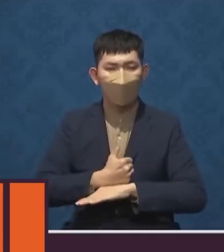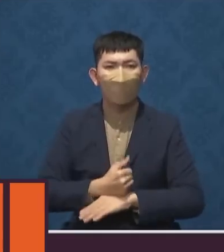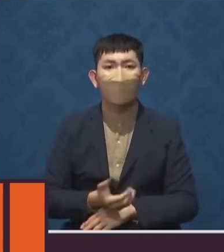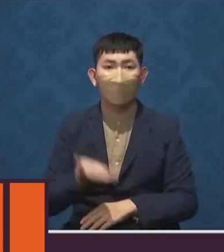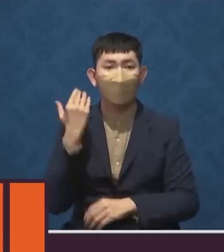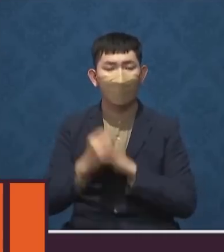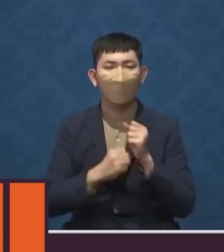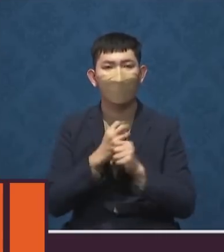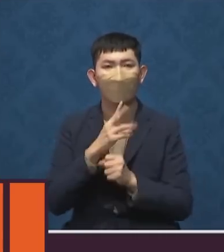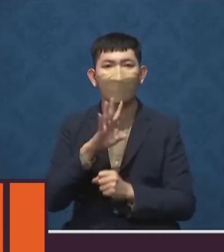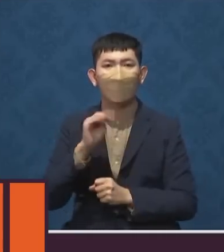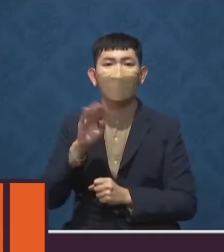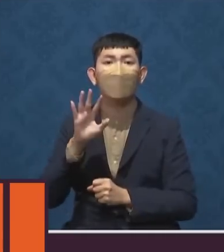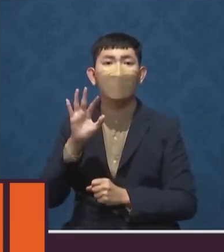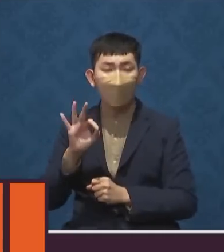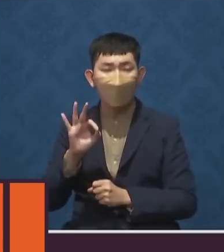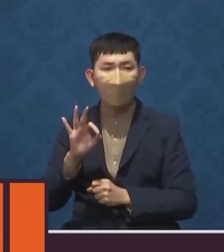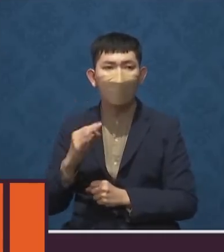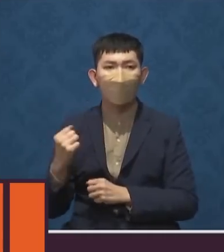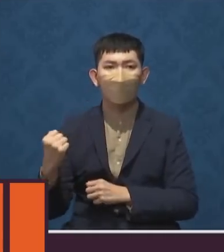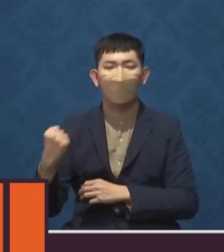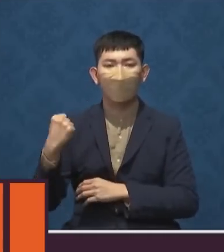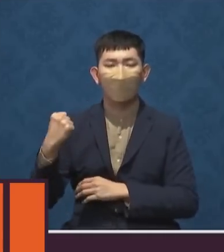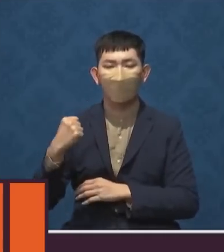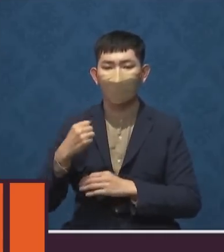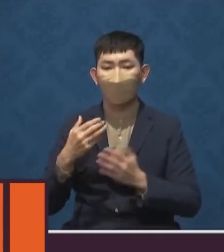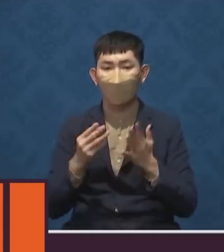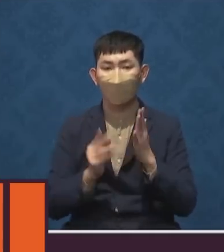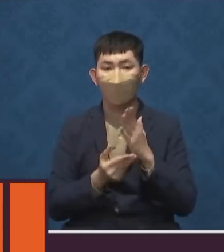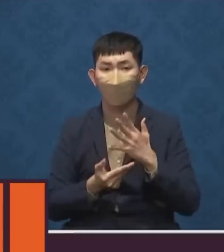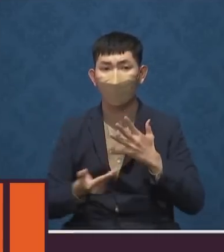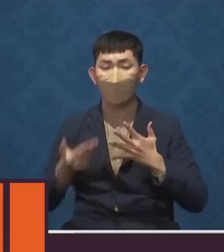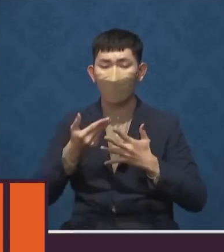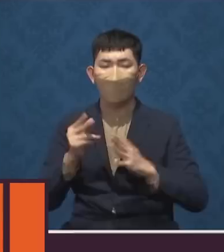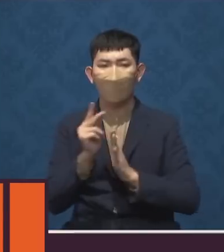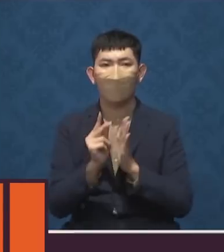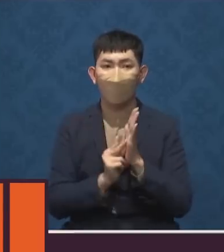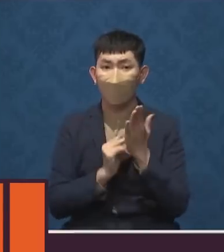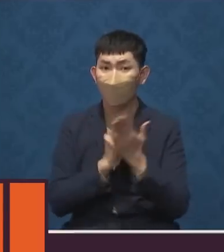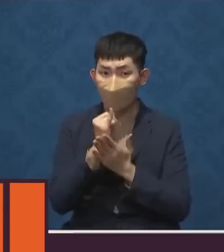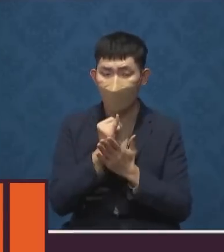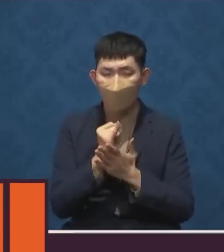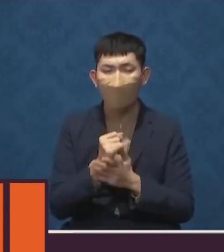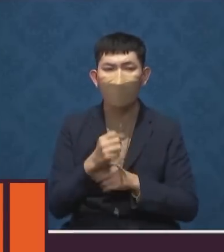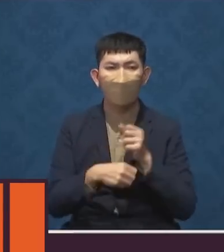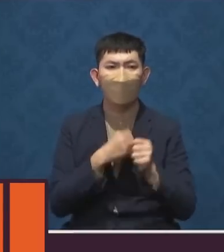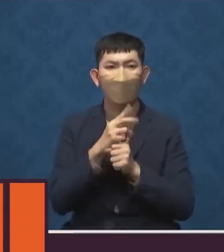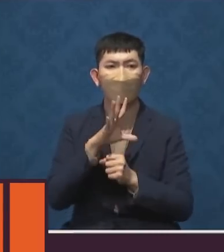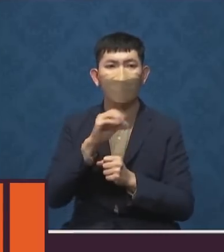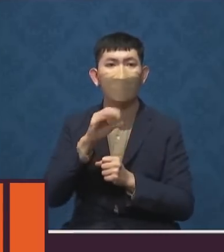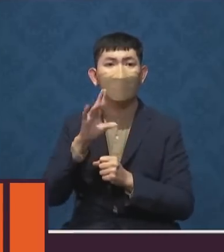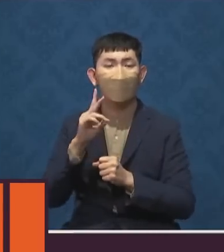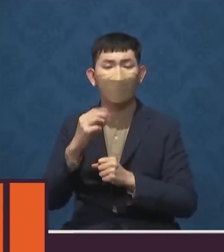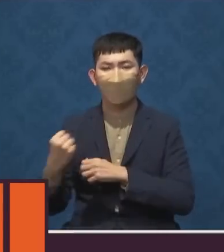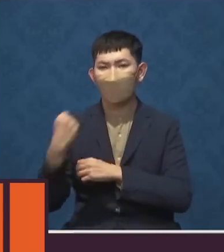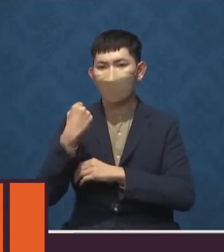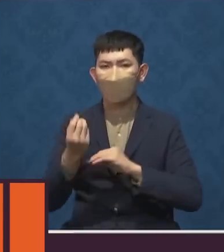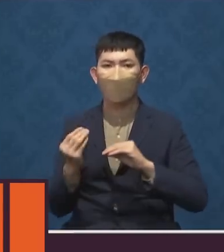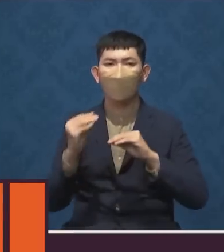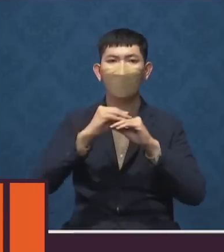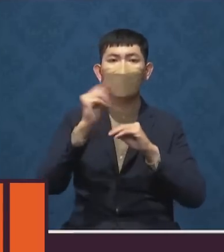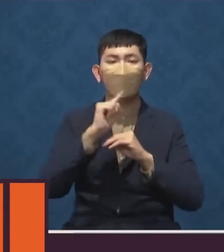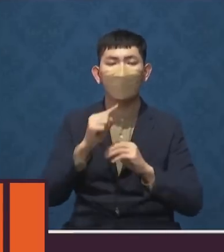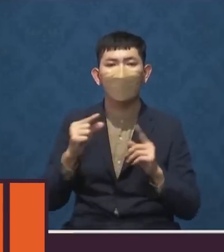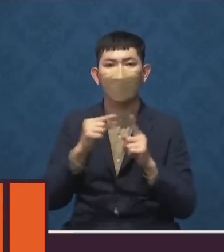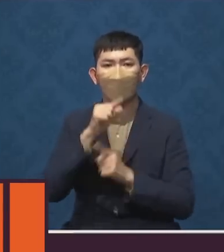ลป four-nineก.ร. Manuel ถูยระบสฐานทางกฎหมายขนมาและหงรฐฐานปี 57 ก.ร.ม.น.ก็ถกเพิ่มนาดครั้งใหญ่ผ่านคำสั่